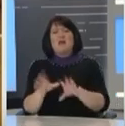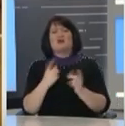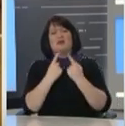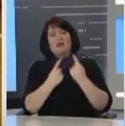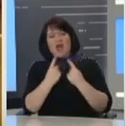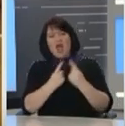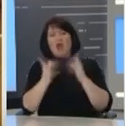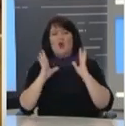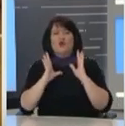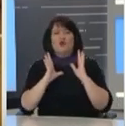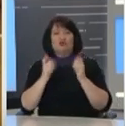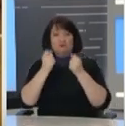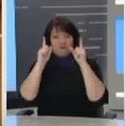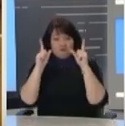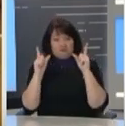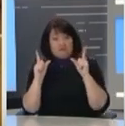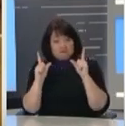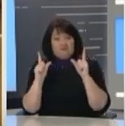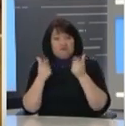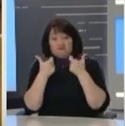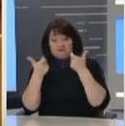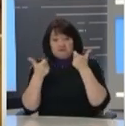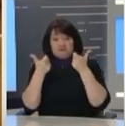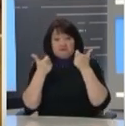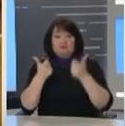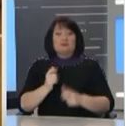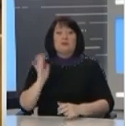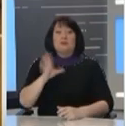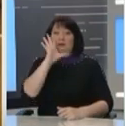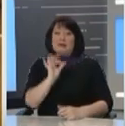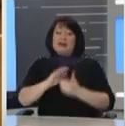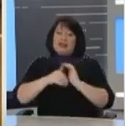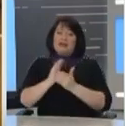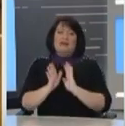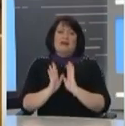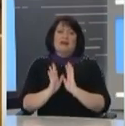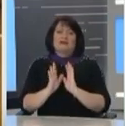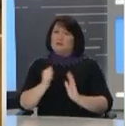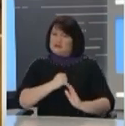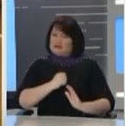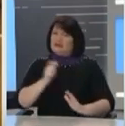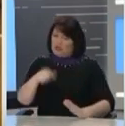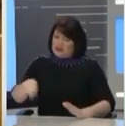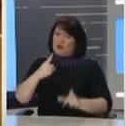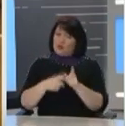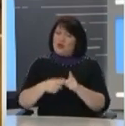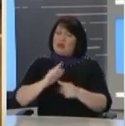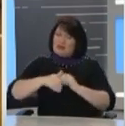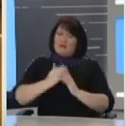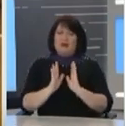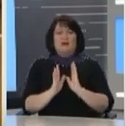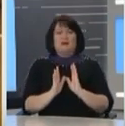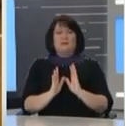χρειάζεται, επαγρύπνηση χρειάζεται, αν όντως η πραγματική σας έννοια, και το πιστεύω ότι η πραγματική σας έννοια,